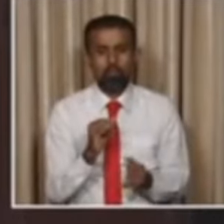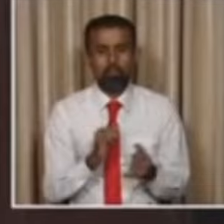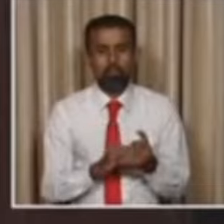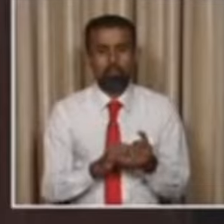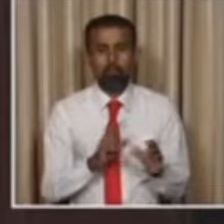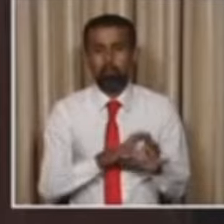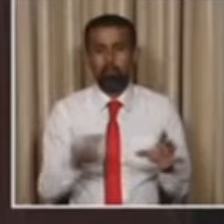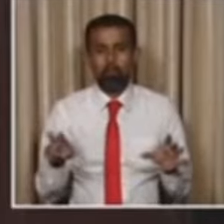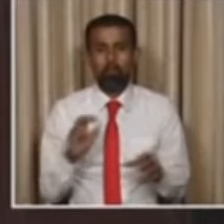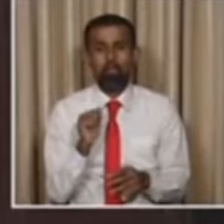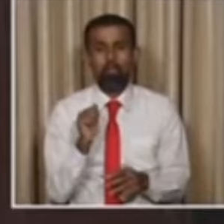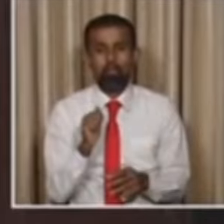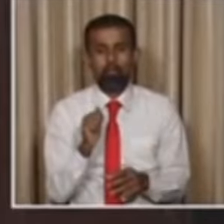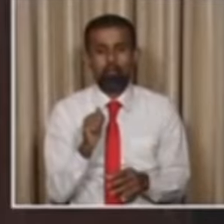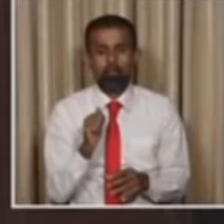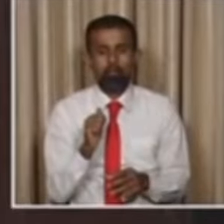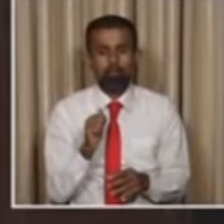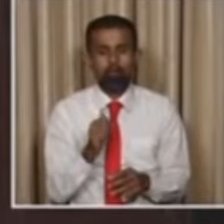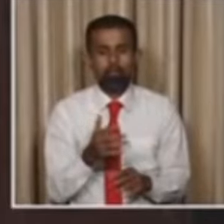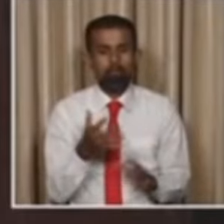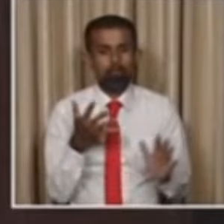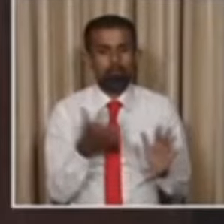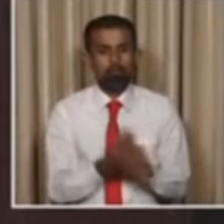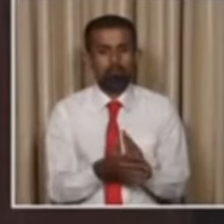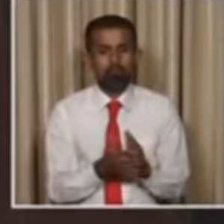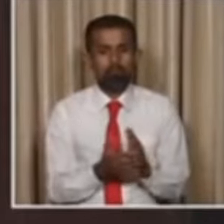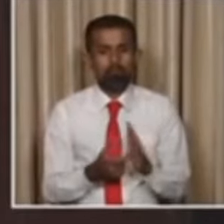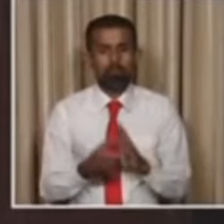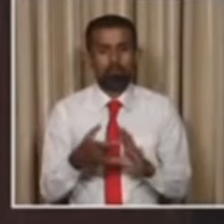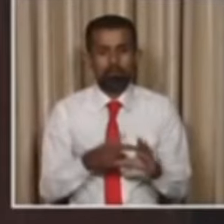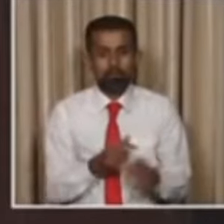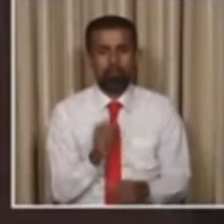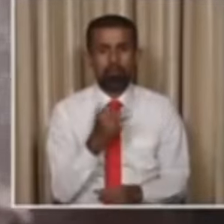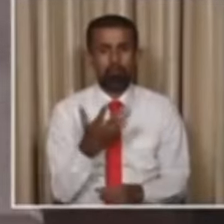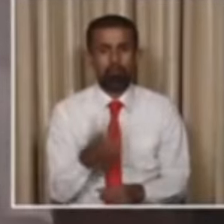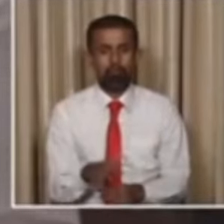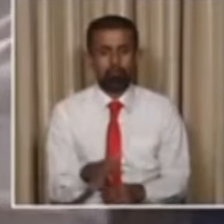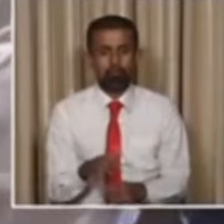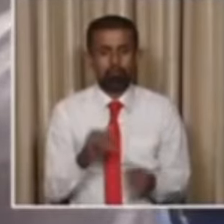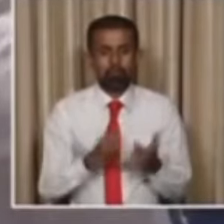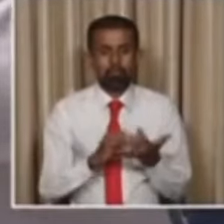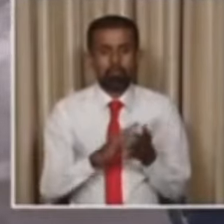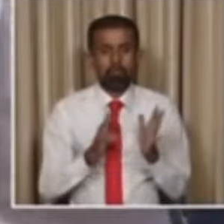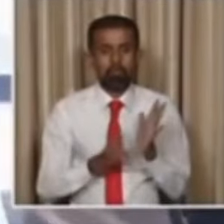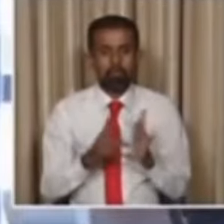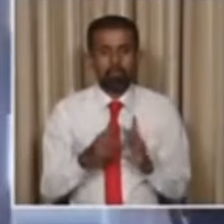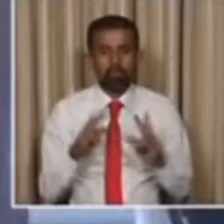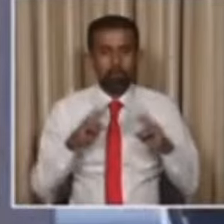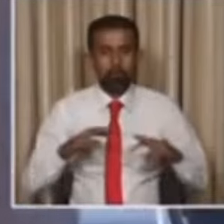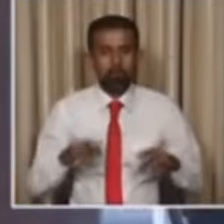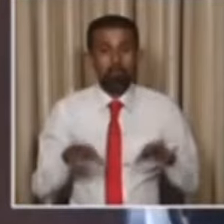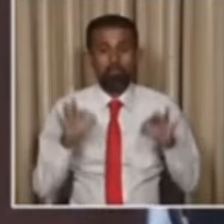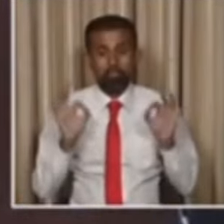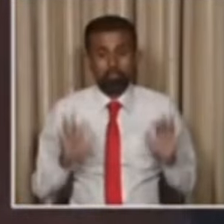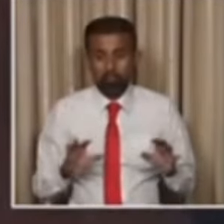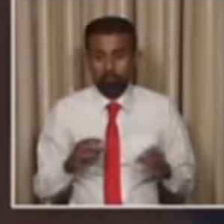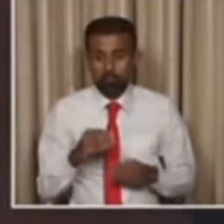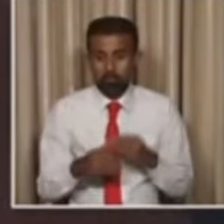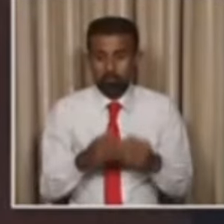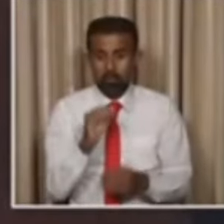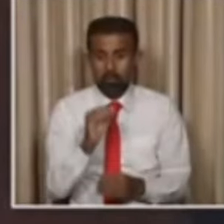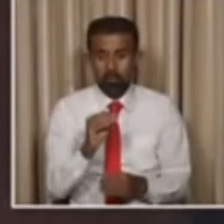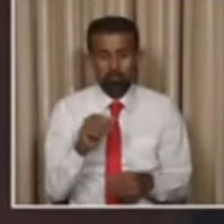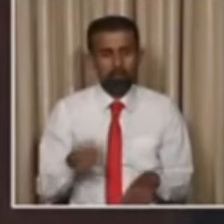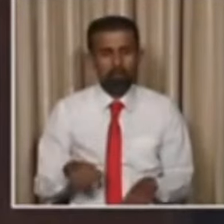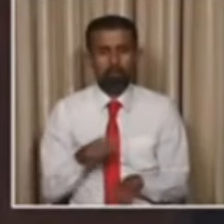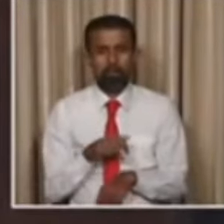අයින් කරලා තියෙන්නේ සානිය අපේක්ෂා කරලා වැඩිකාරව බවට පත් කරන්න එතුමාලා ක්‍රියාත්මක වුණා ඒකෝ සානිය අපේක්ෂා කරගෙන ආපු පරීක්ෂණ ටික හරියාකාරව ගියා නම් අද වෙනකොට